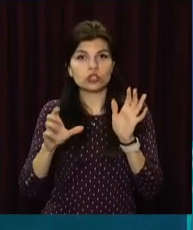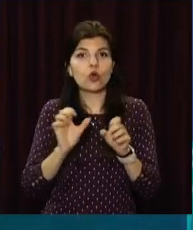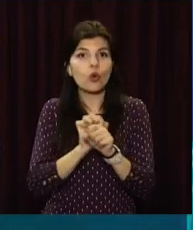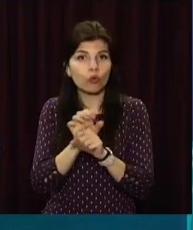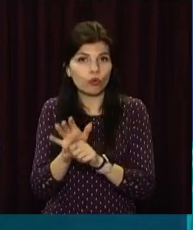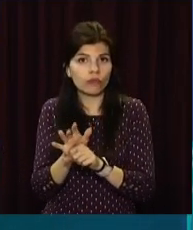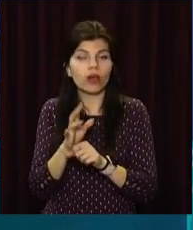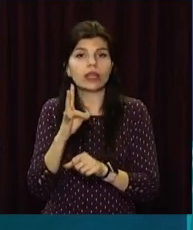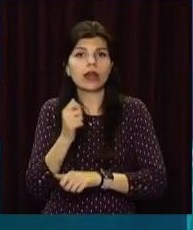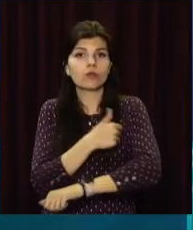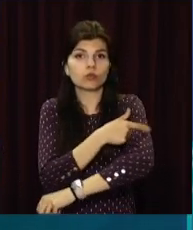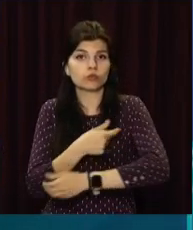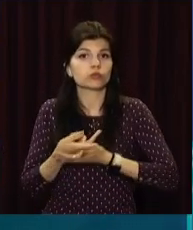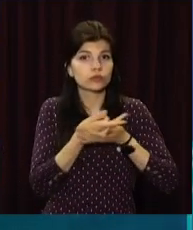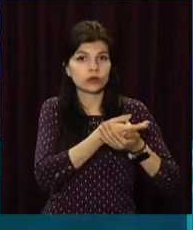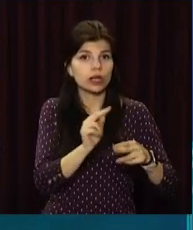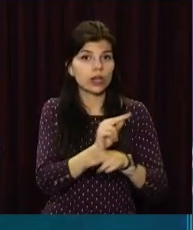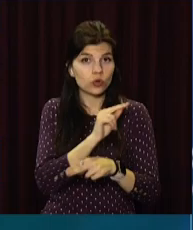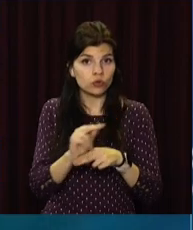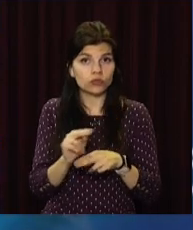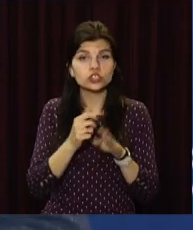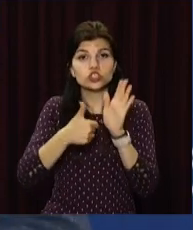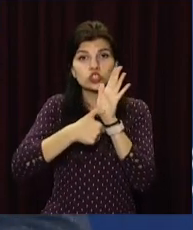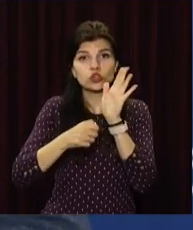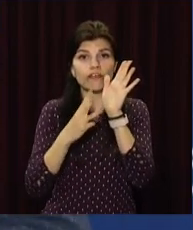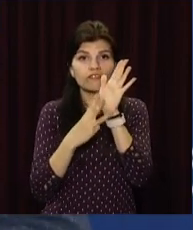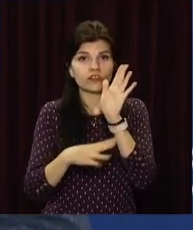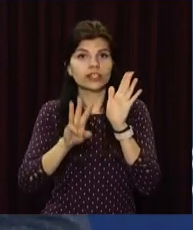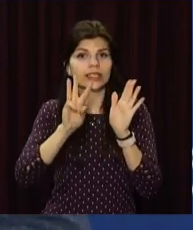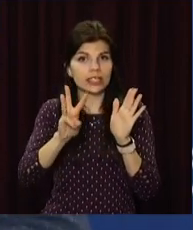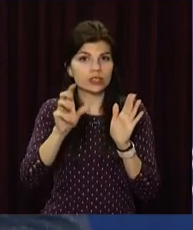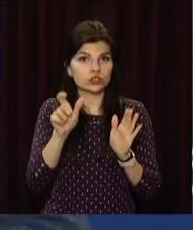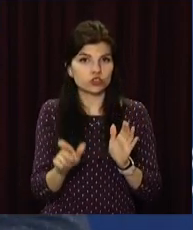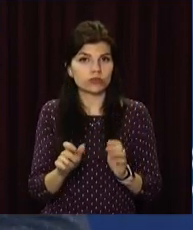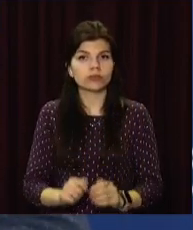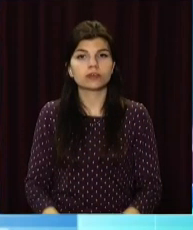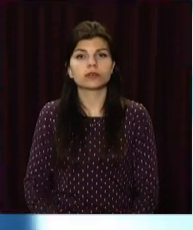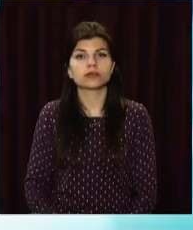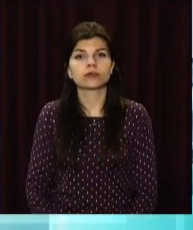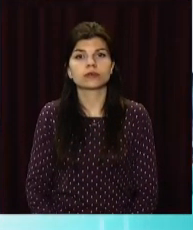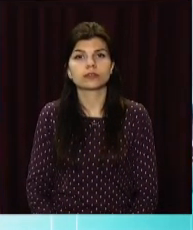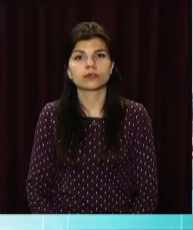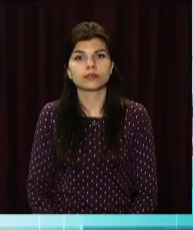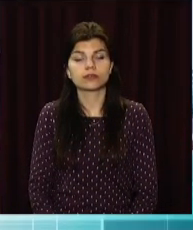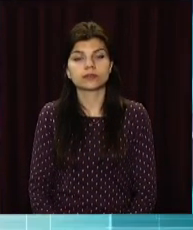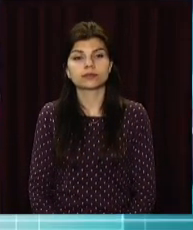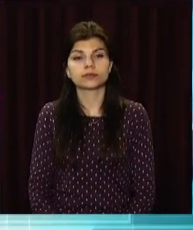ковід. На стаціонарному лікуванні 683 пацієнти.